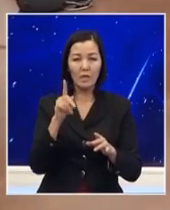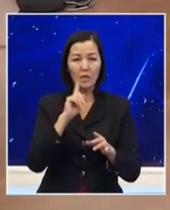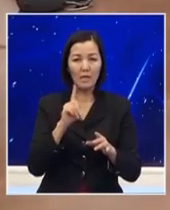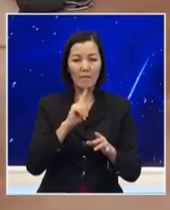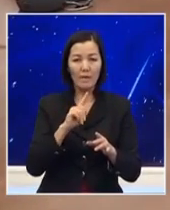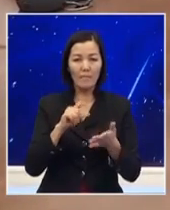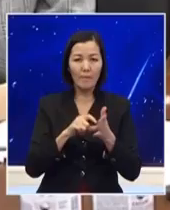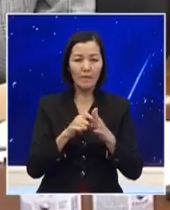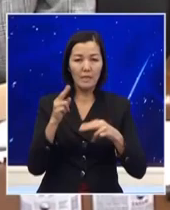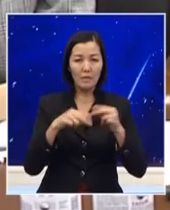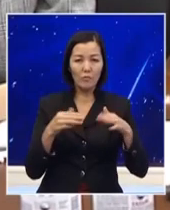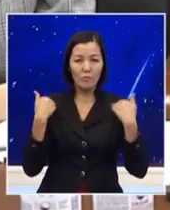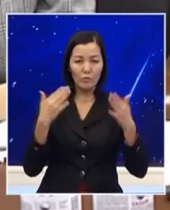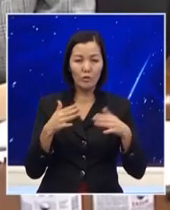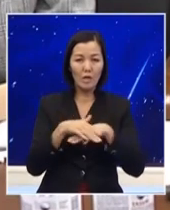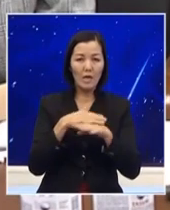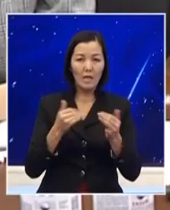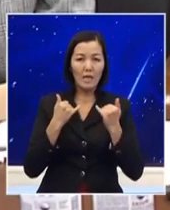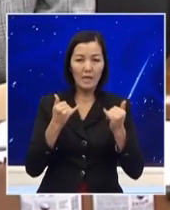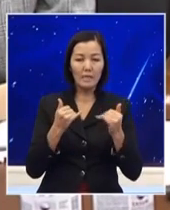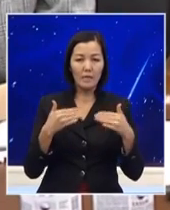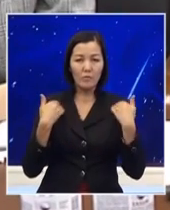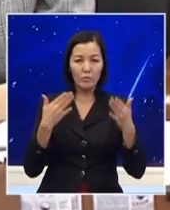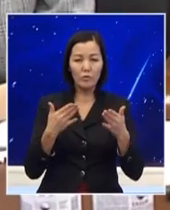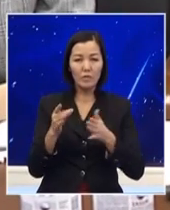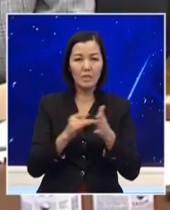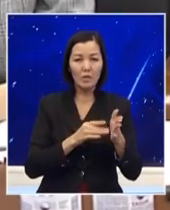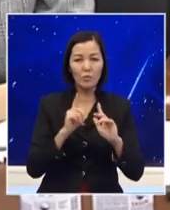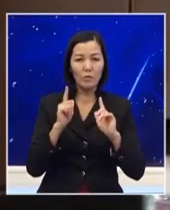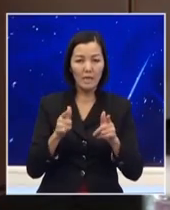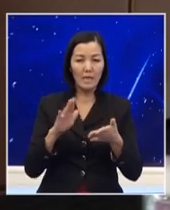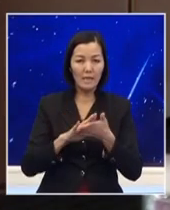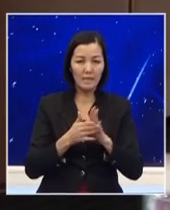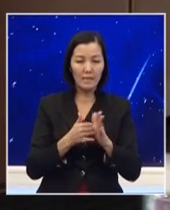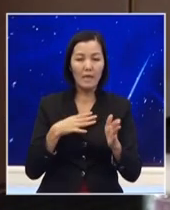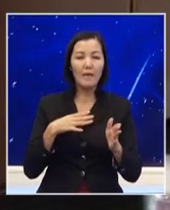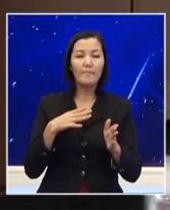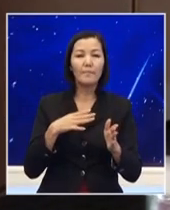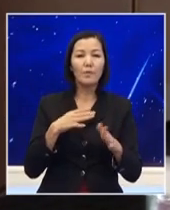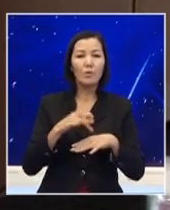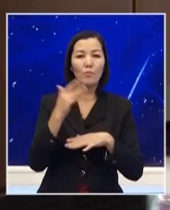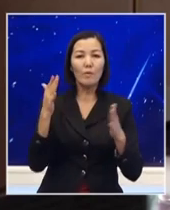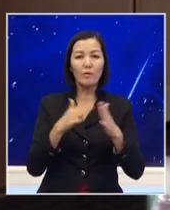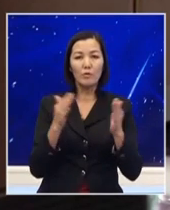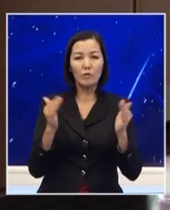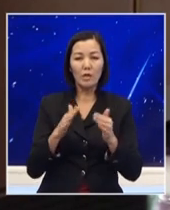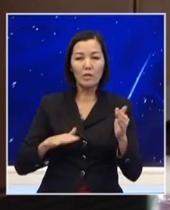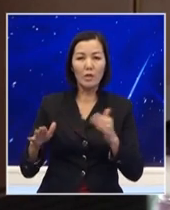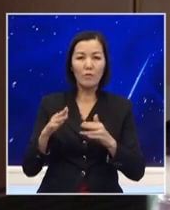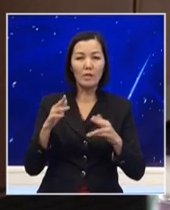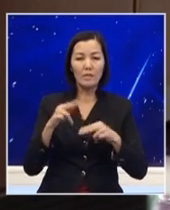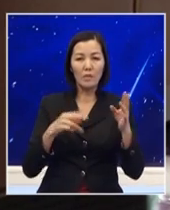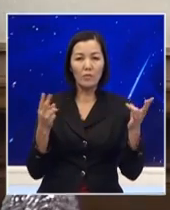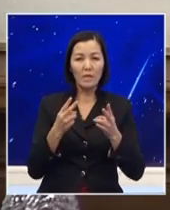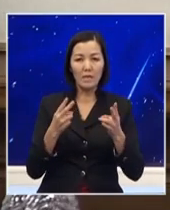салуды ұсынды. Халық игілігі негізіндегі ұсынысқа әкім бірден келісті. Тіпті көп қабатты үйлерден шағын аудан салу